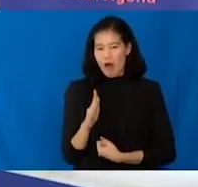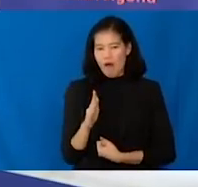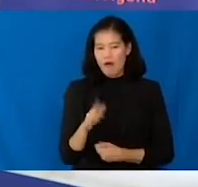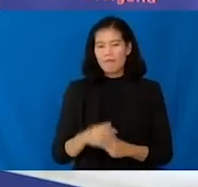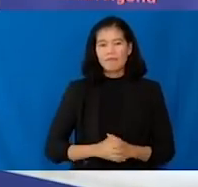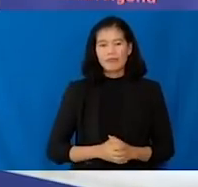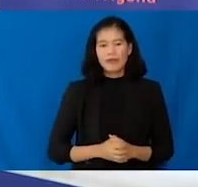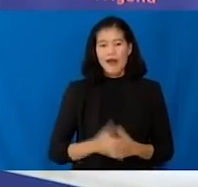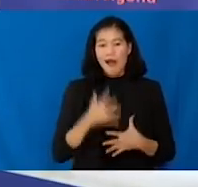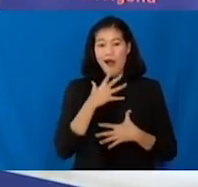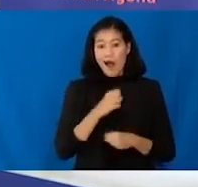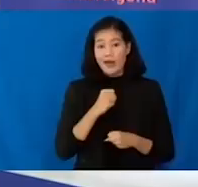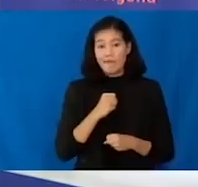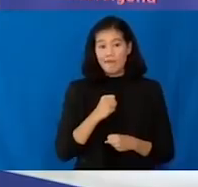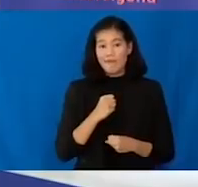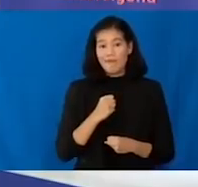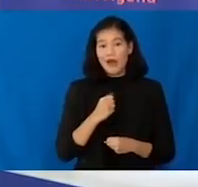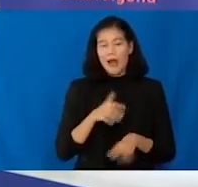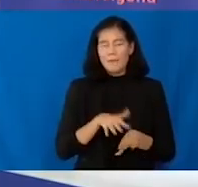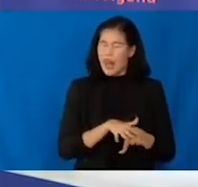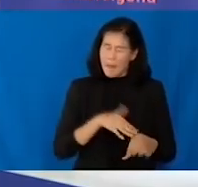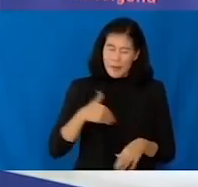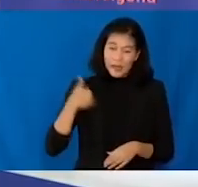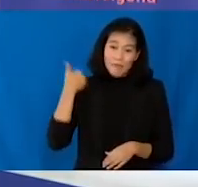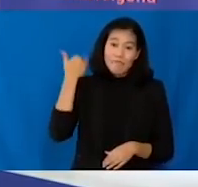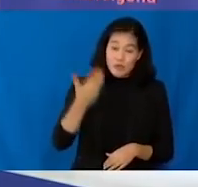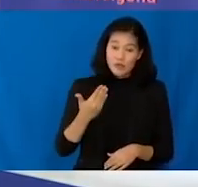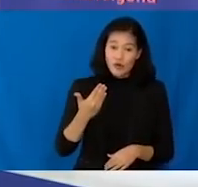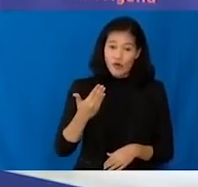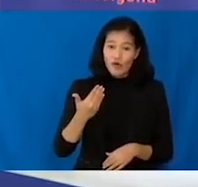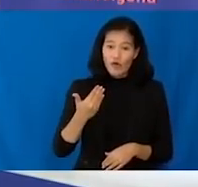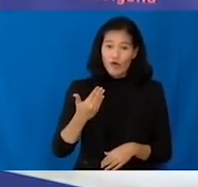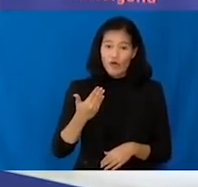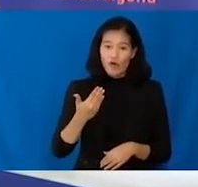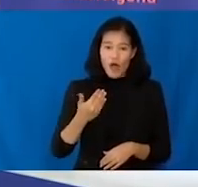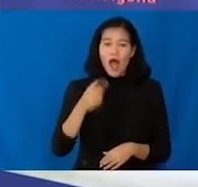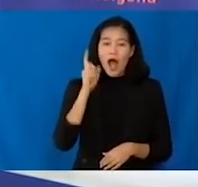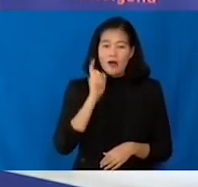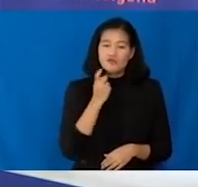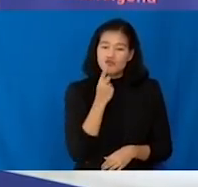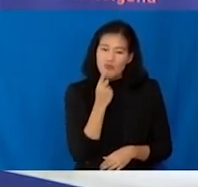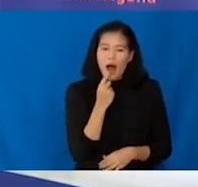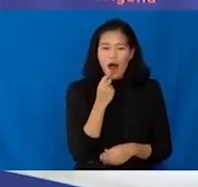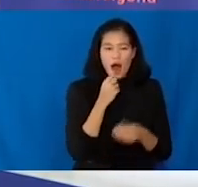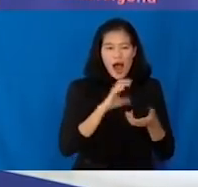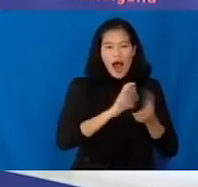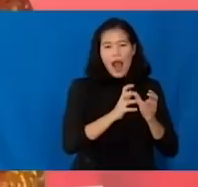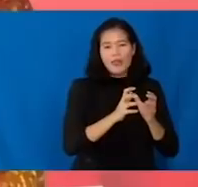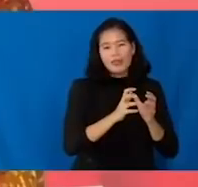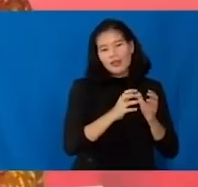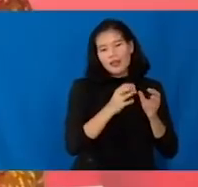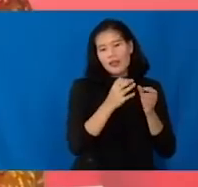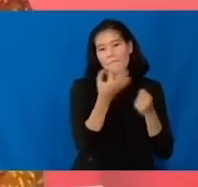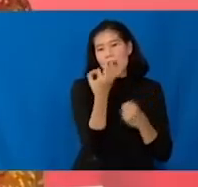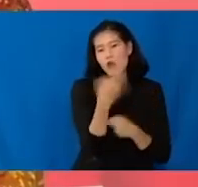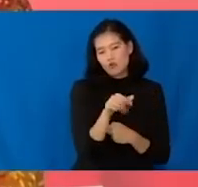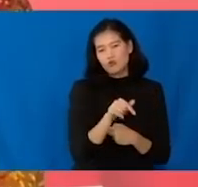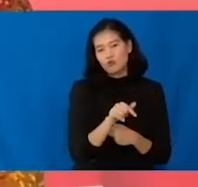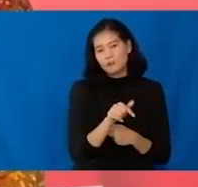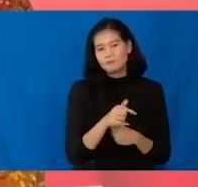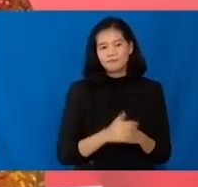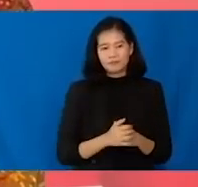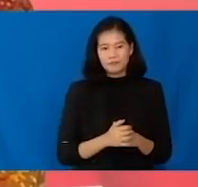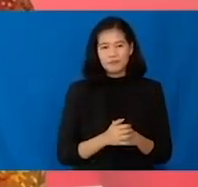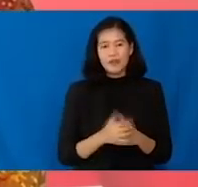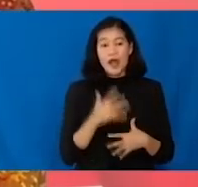pada hari ini Paling lambat besok juga sudah mulai masuk catridge untuk melakukan ujicoba mesinnya ini diharapkan akan lebih